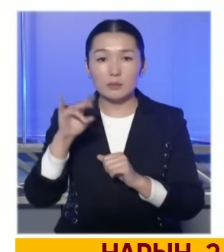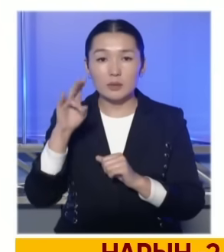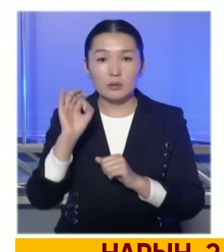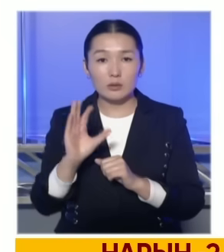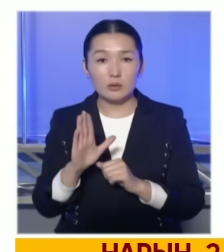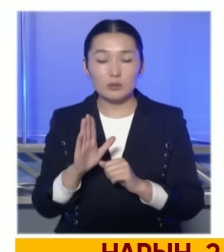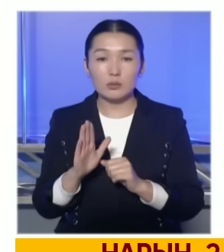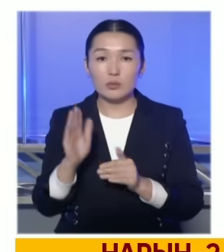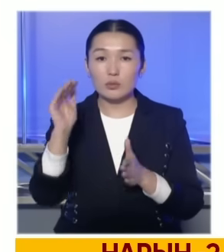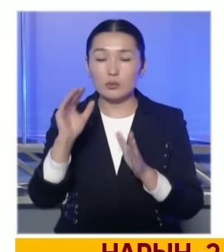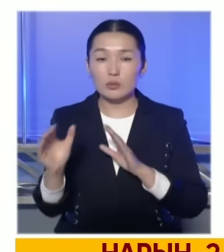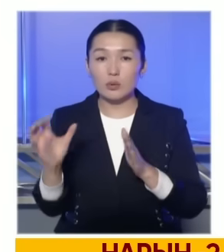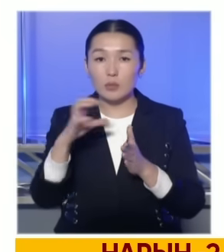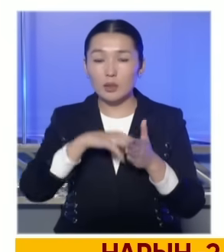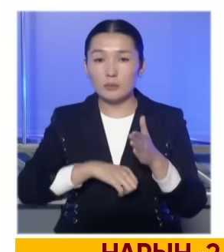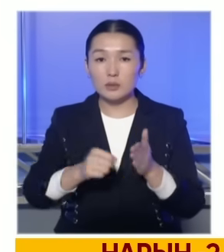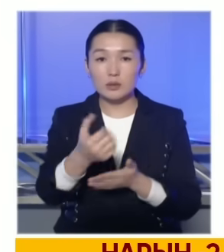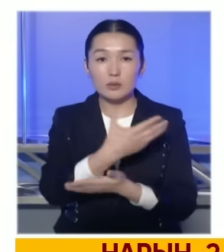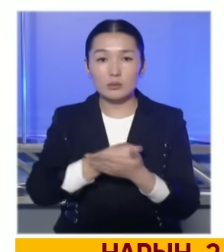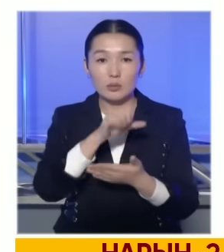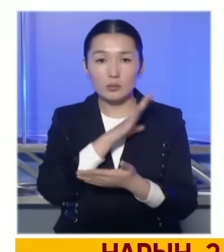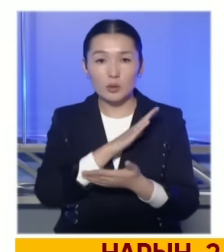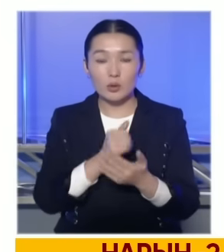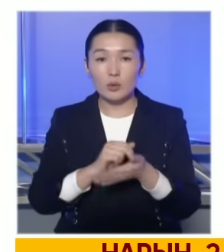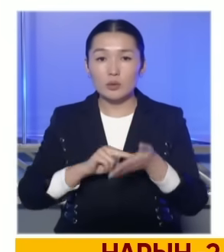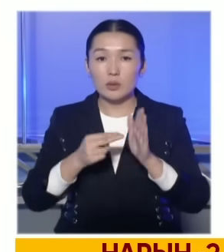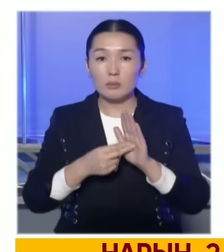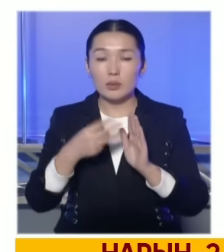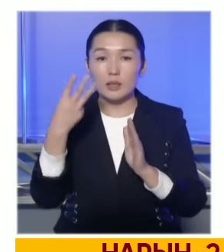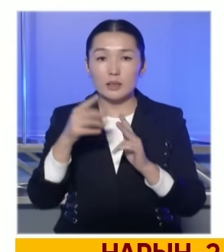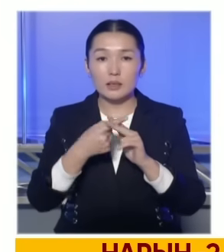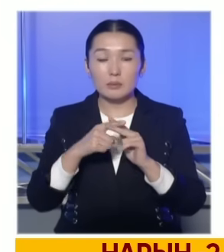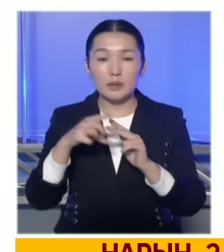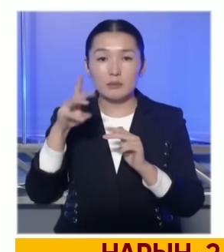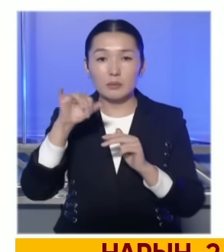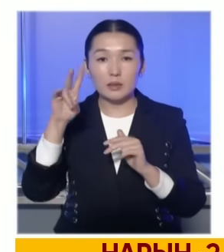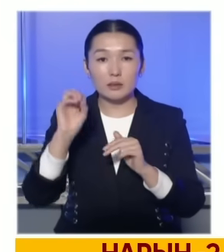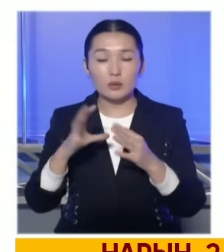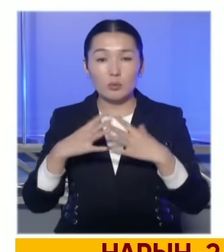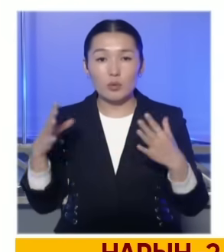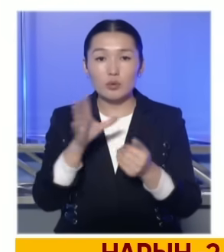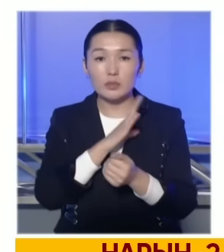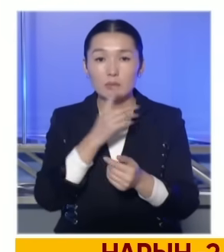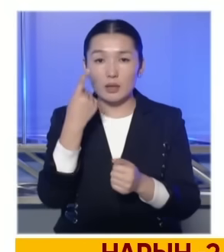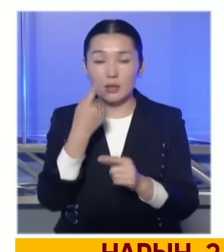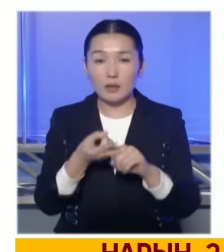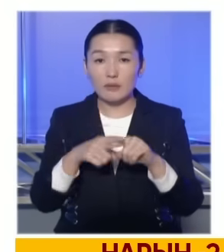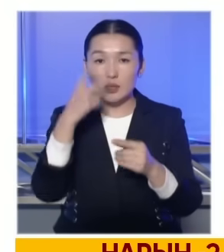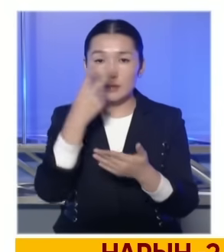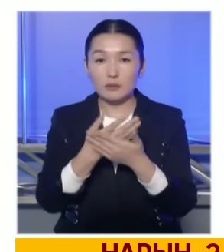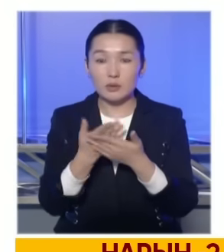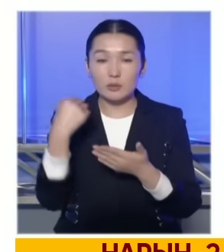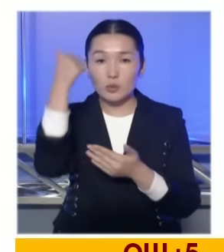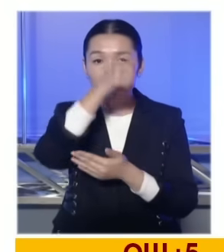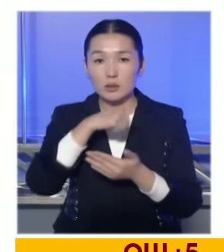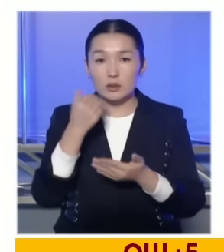салык жана камсыздандыруу төгүмдөрүн чогултту. Белгиленген план 3,5 миллиард сомго ашыкча аткарылган. Бул көрсөткүч былтыркы жылдын ушул